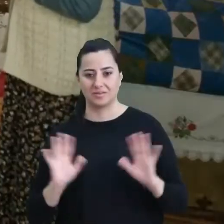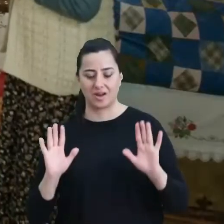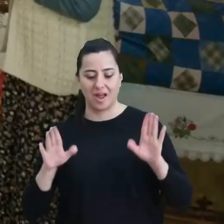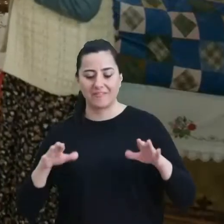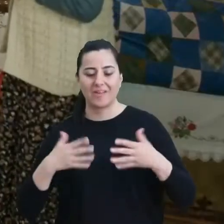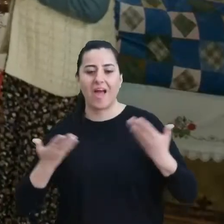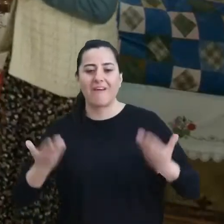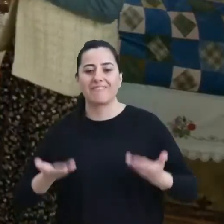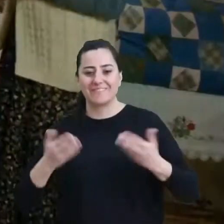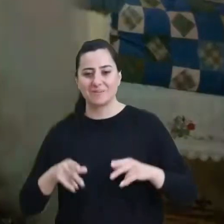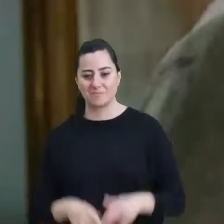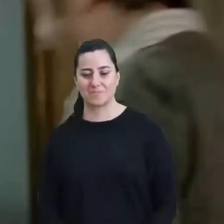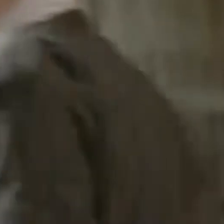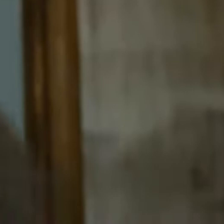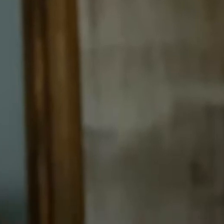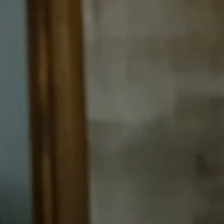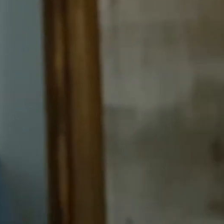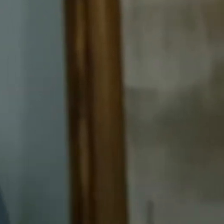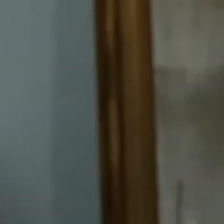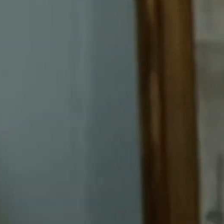gibi afledim be ya.